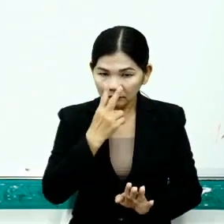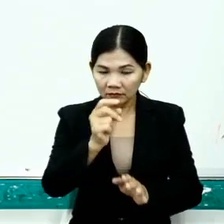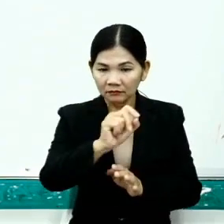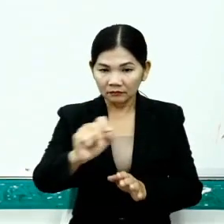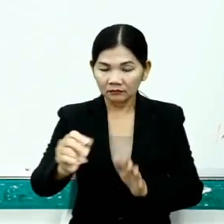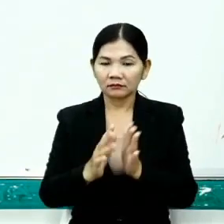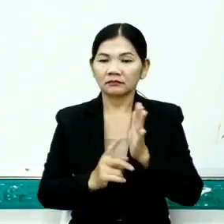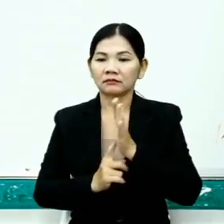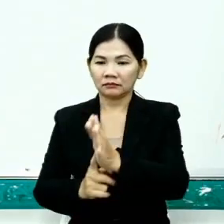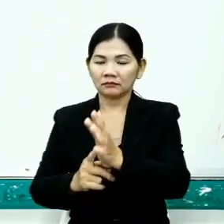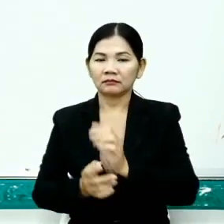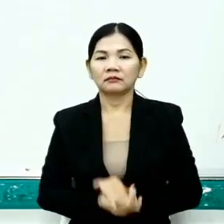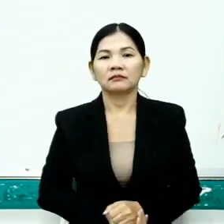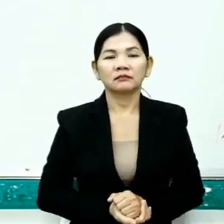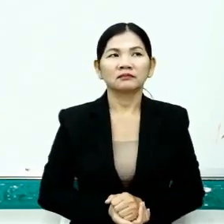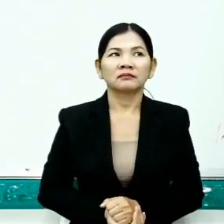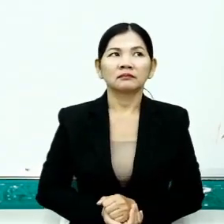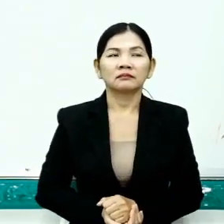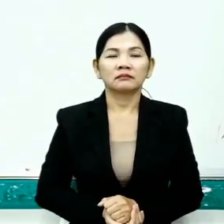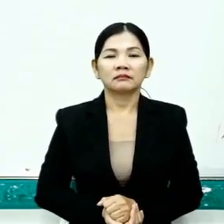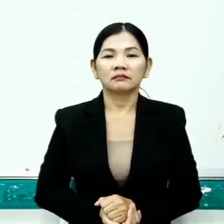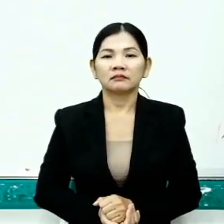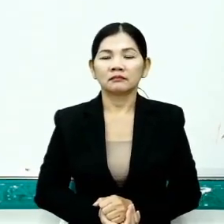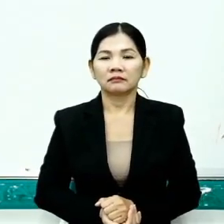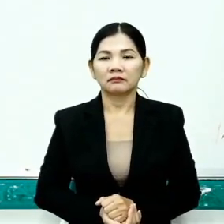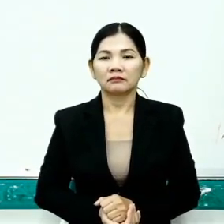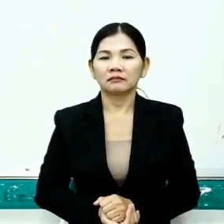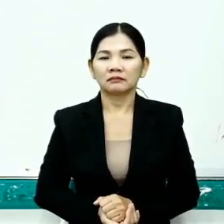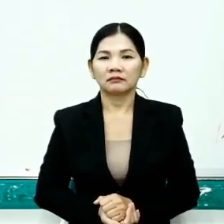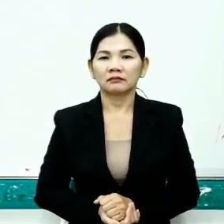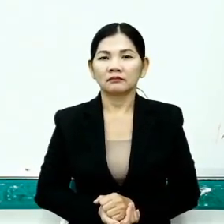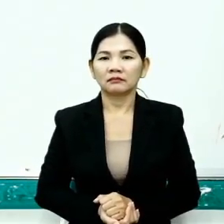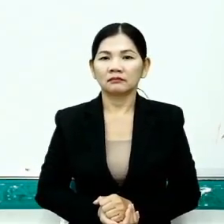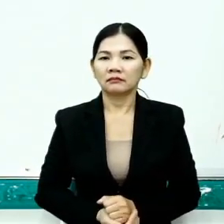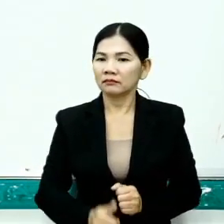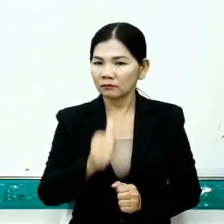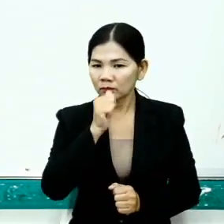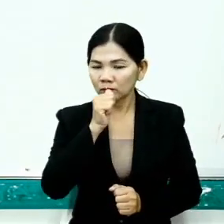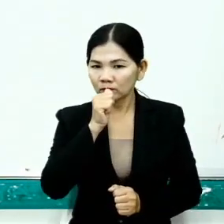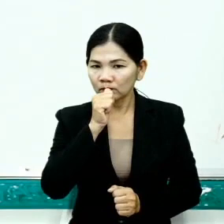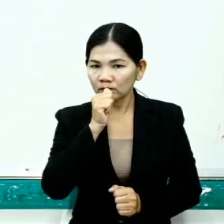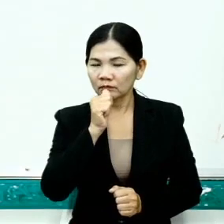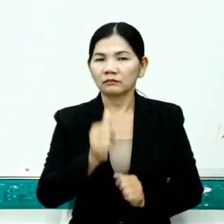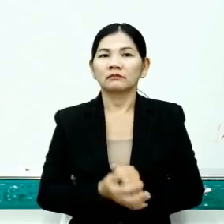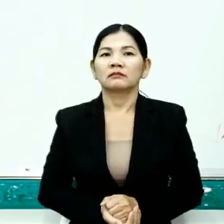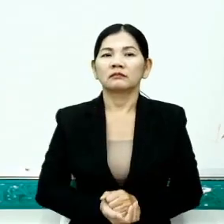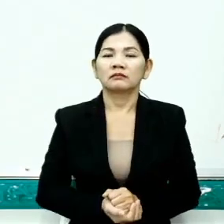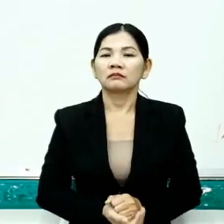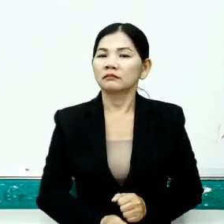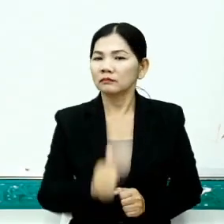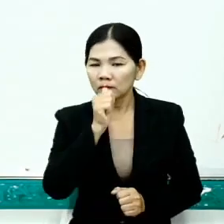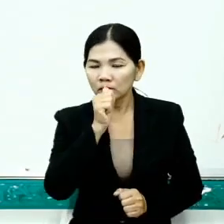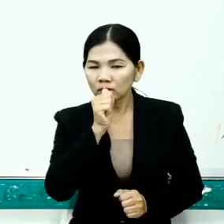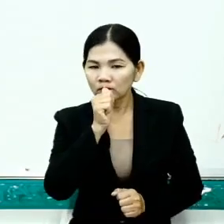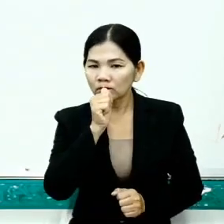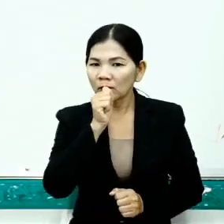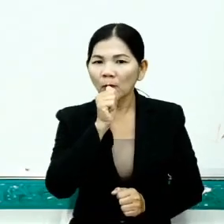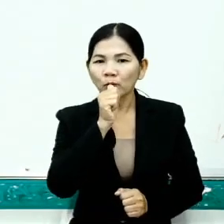ងសរសេរបង្ហាញកូនចាបំបៅបំ